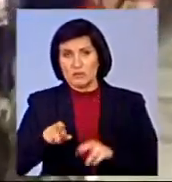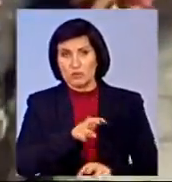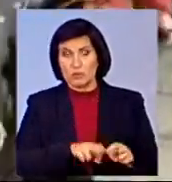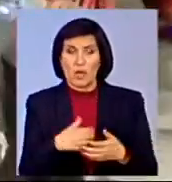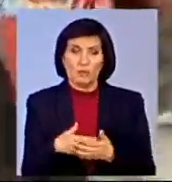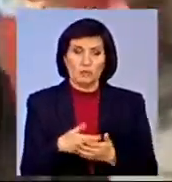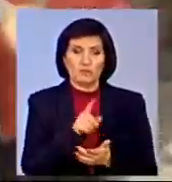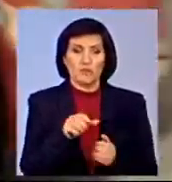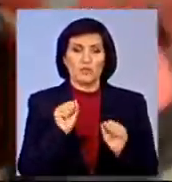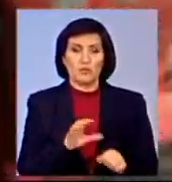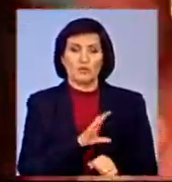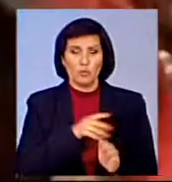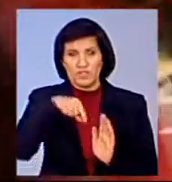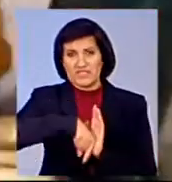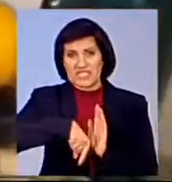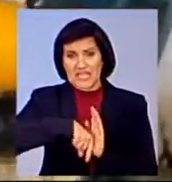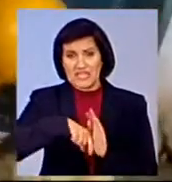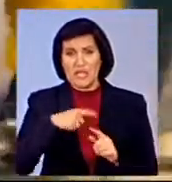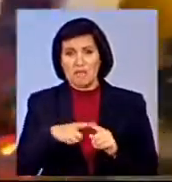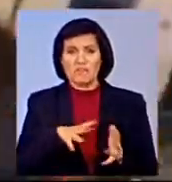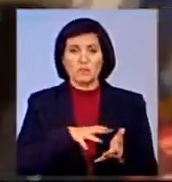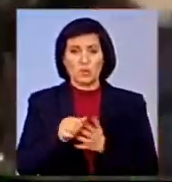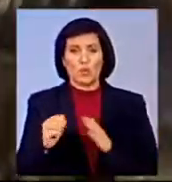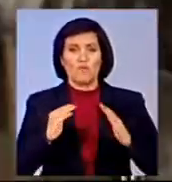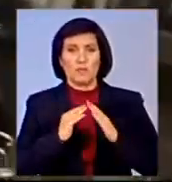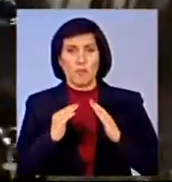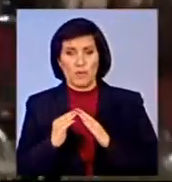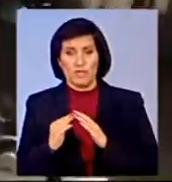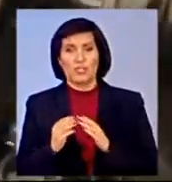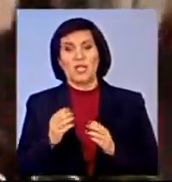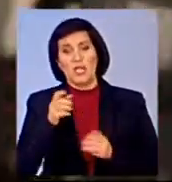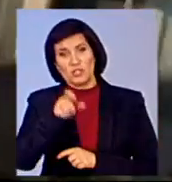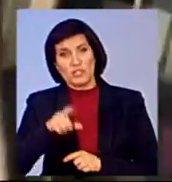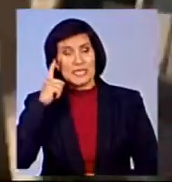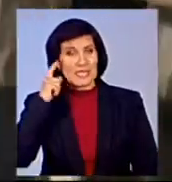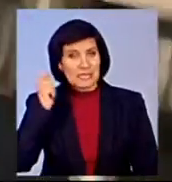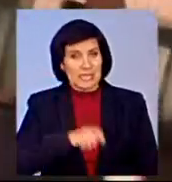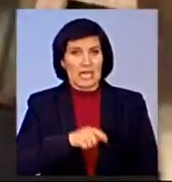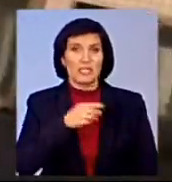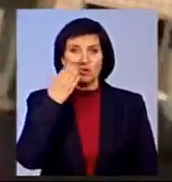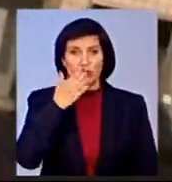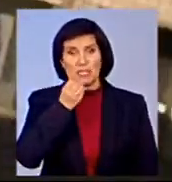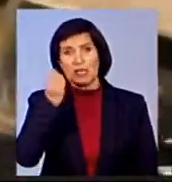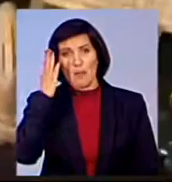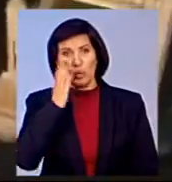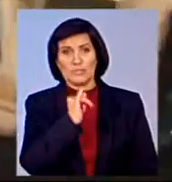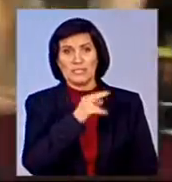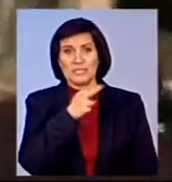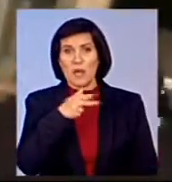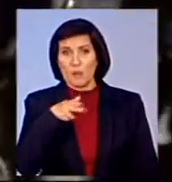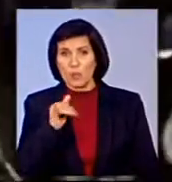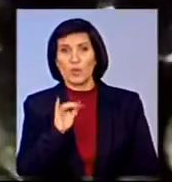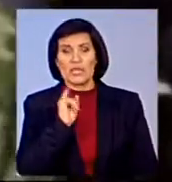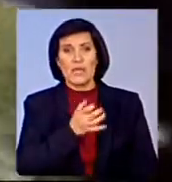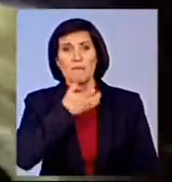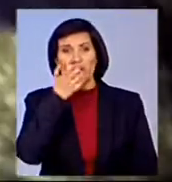Припускають, що вони можуть бути всередині напівзруйнованих помешкань. Серед них жителі Китаю, Чехії, Японії, Сінгапуру та